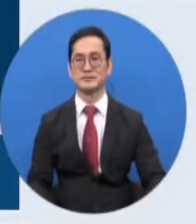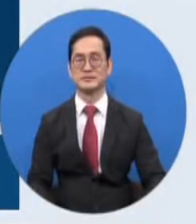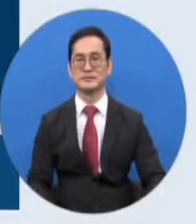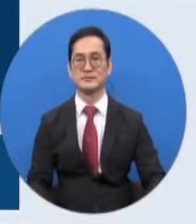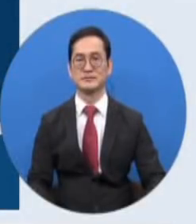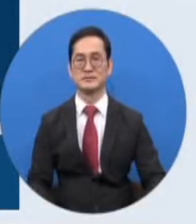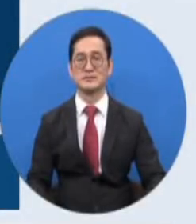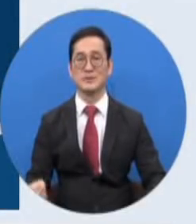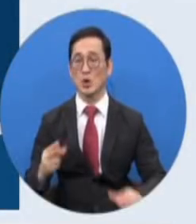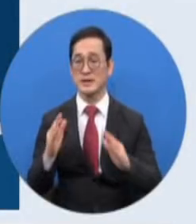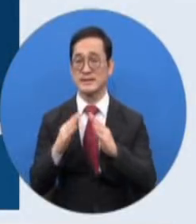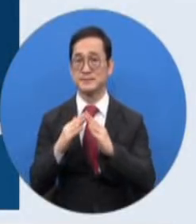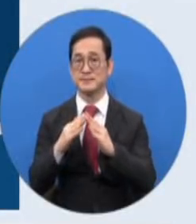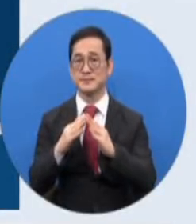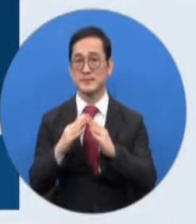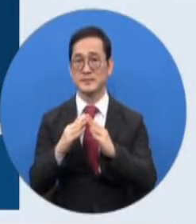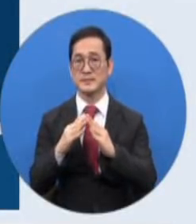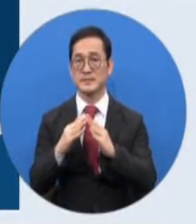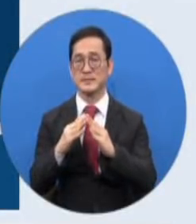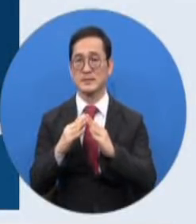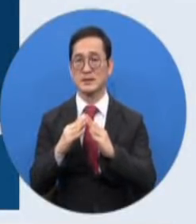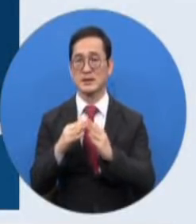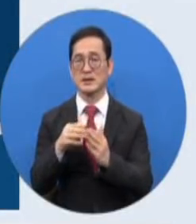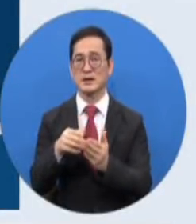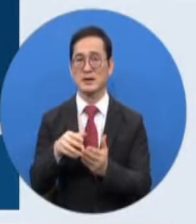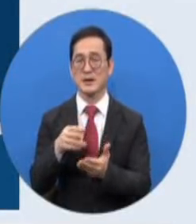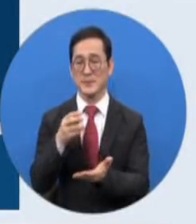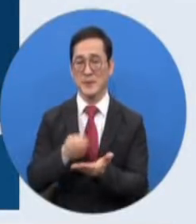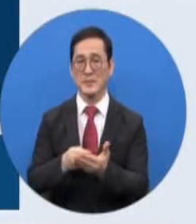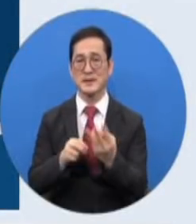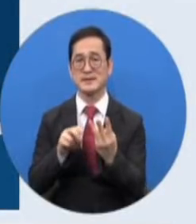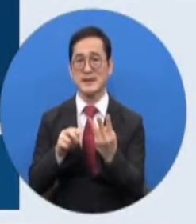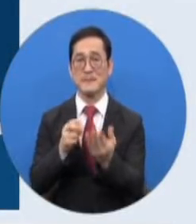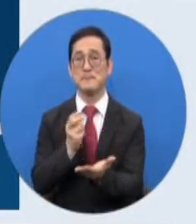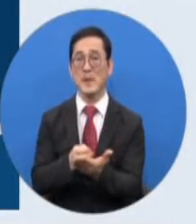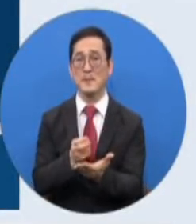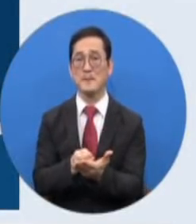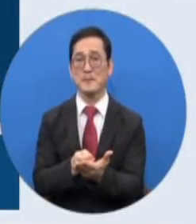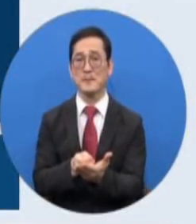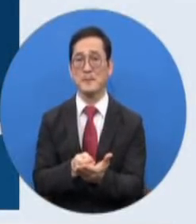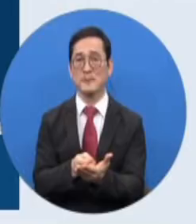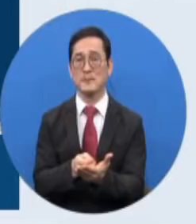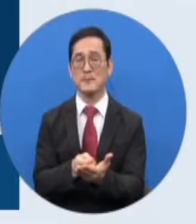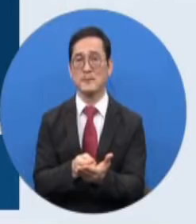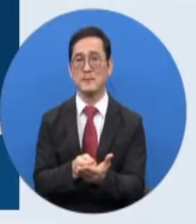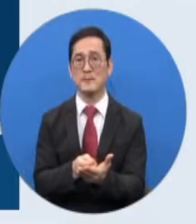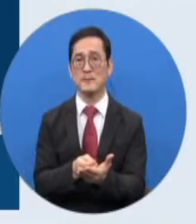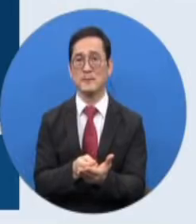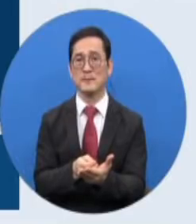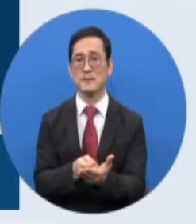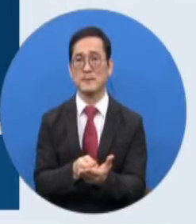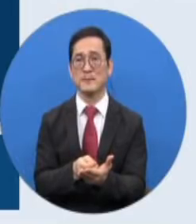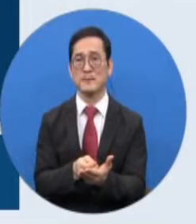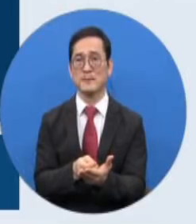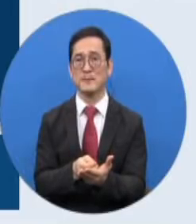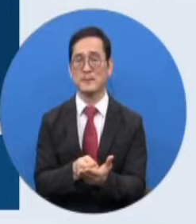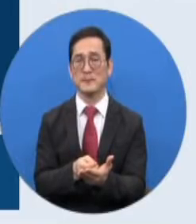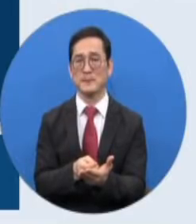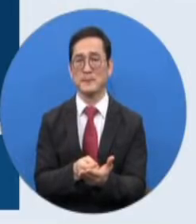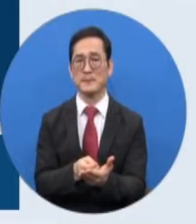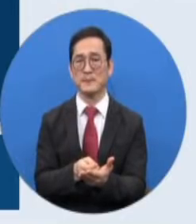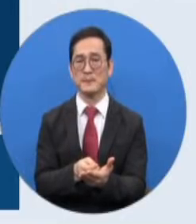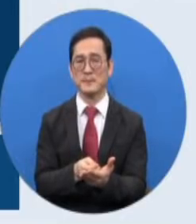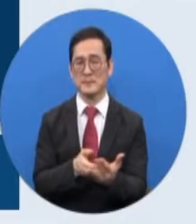기억하지만 부동산세 3법을 처리하는 날 윤호중 당시 법사위원장 이런 말을 했었죠. 오늘로 우리 국민들이 집에 노예에서